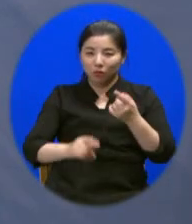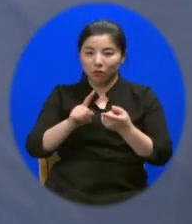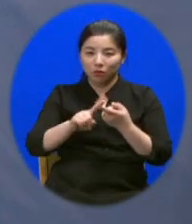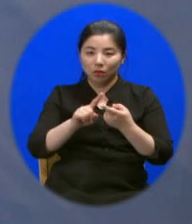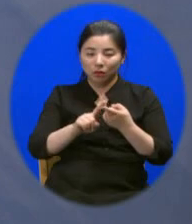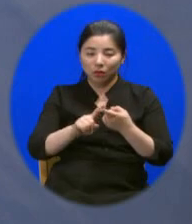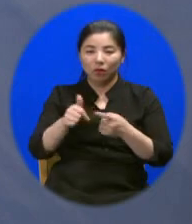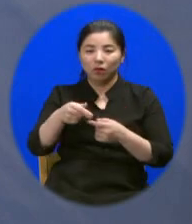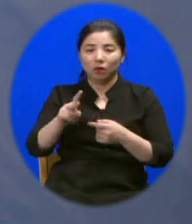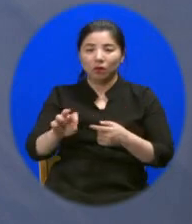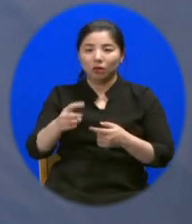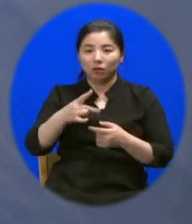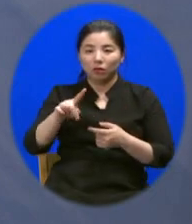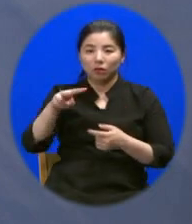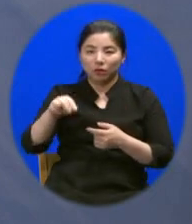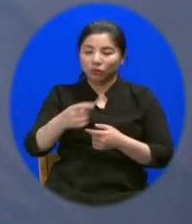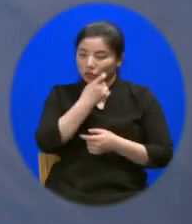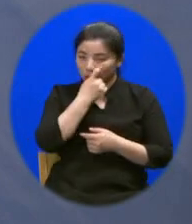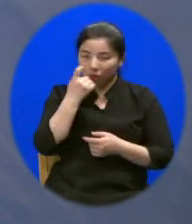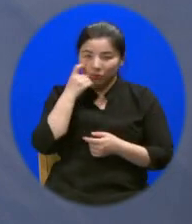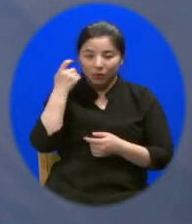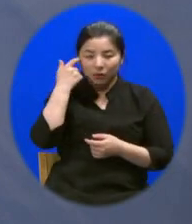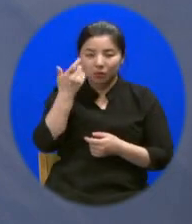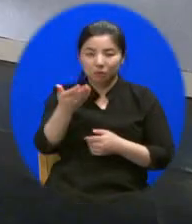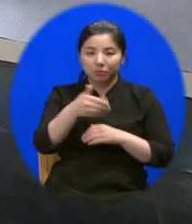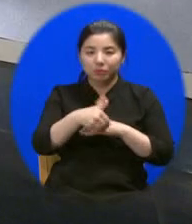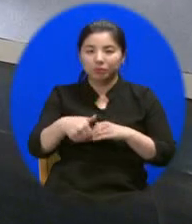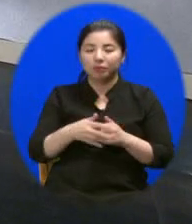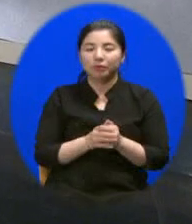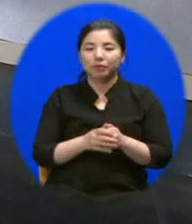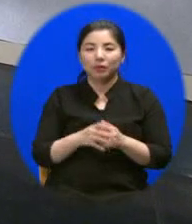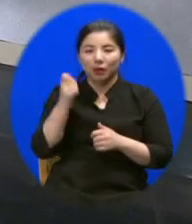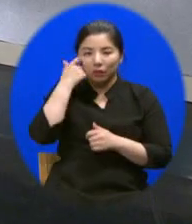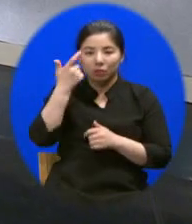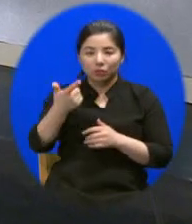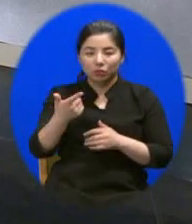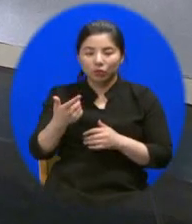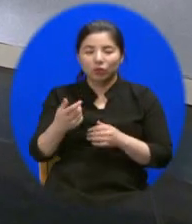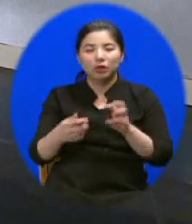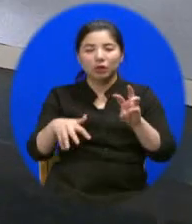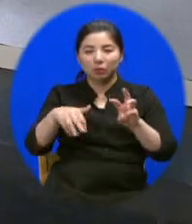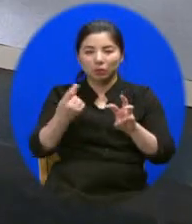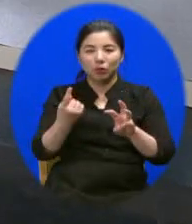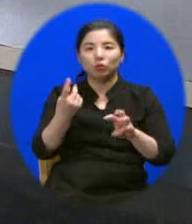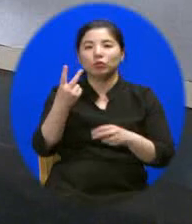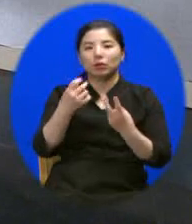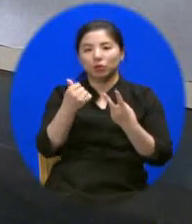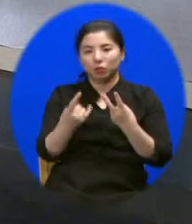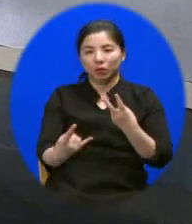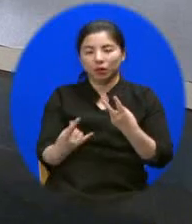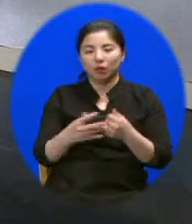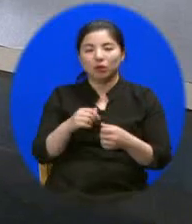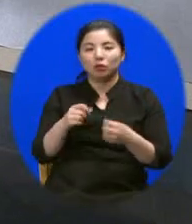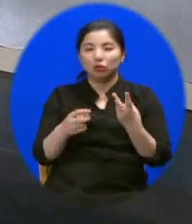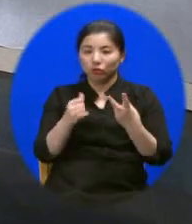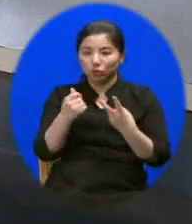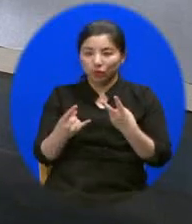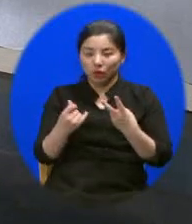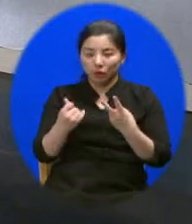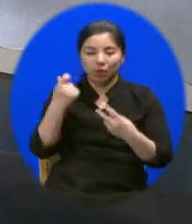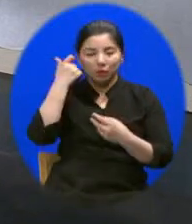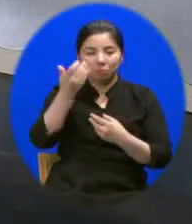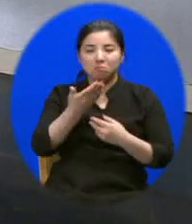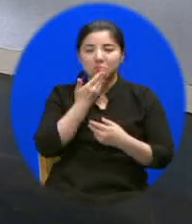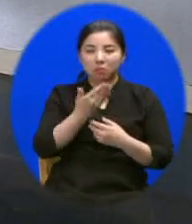경대 에서 후보가 검증 질문을 하실 차례입니다 질문 기회는 30초씩 2번입니다 두 번의 질문 기회가 있구요